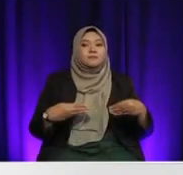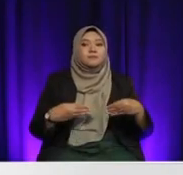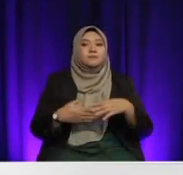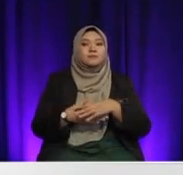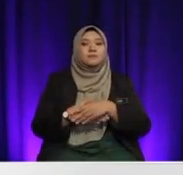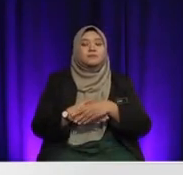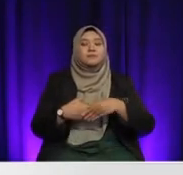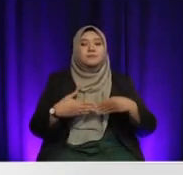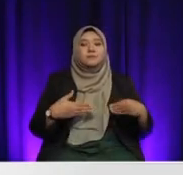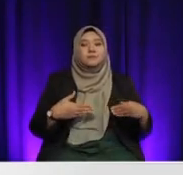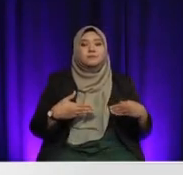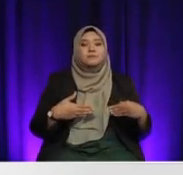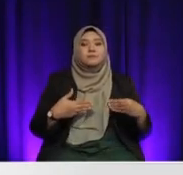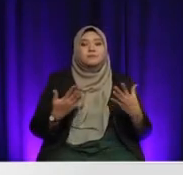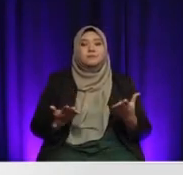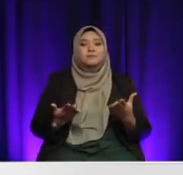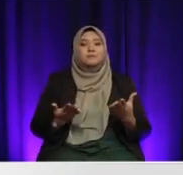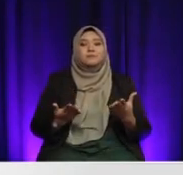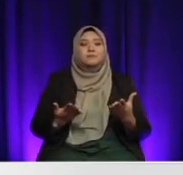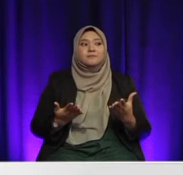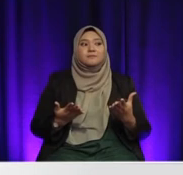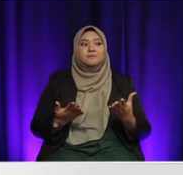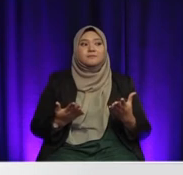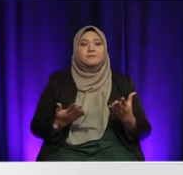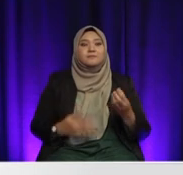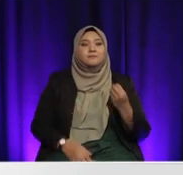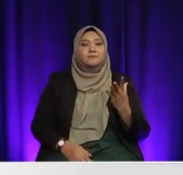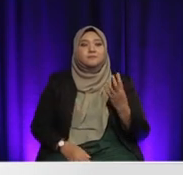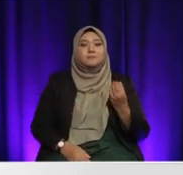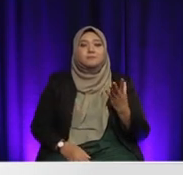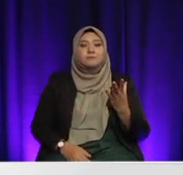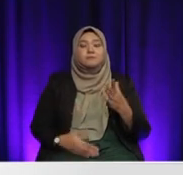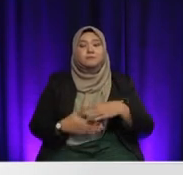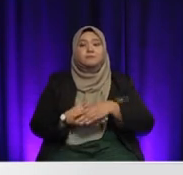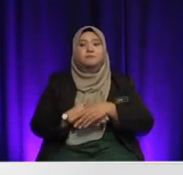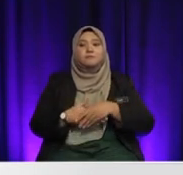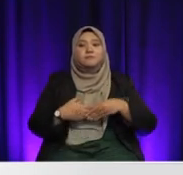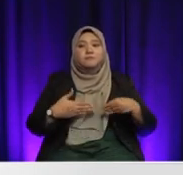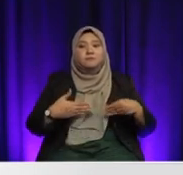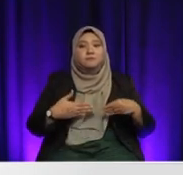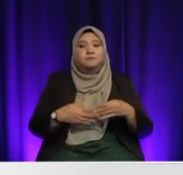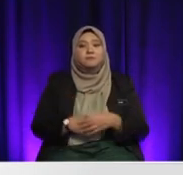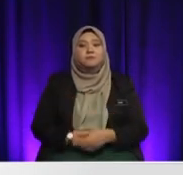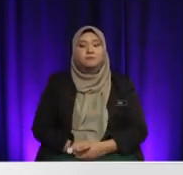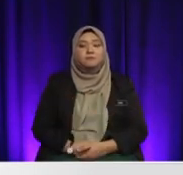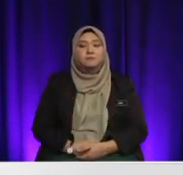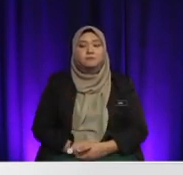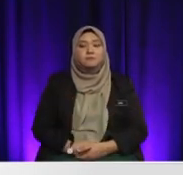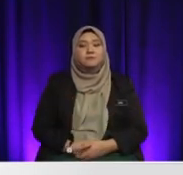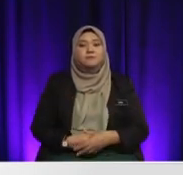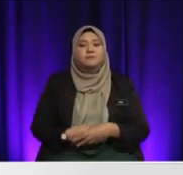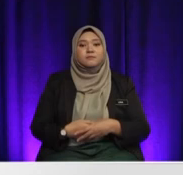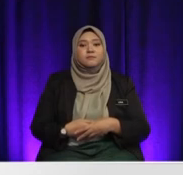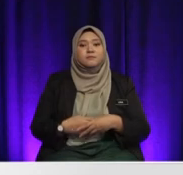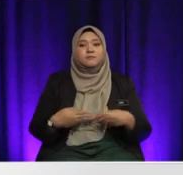Tak, saya nak tahu. Isi ikan. Saya nak tahu isi ikan, baru kos bahan, baru kos isi ikan. Saya tak nak tahu